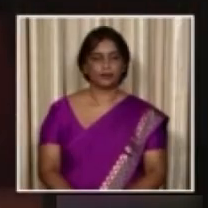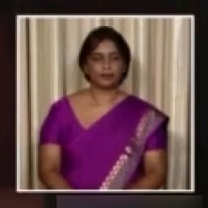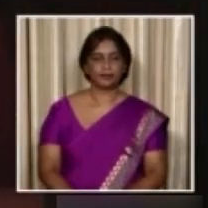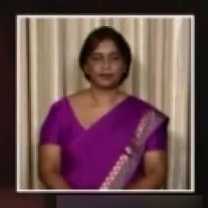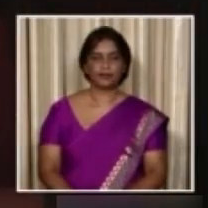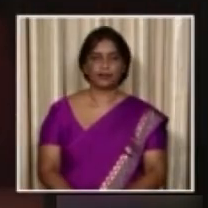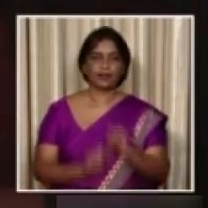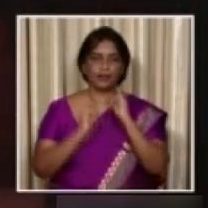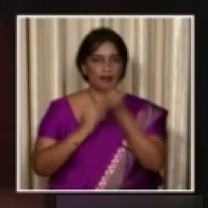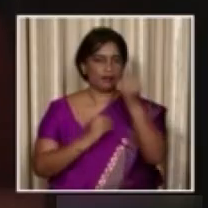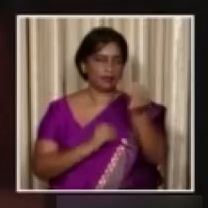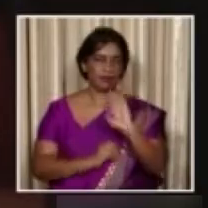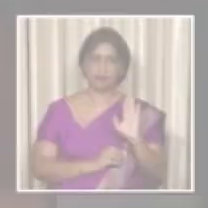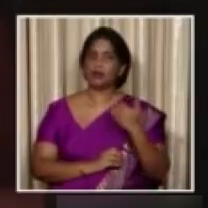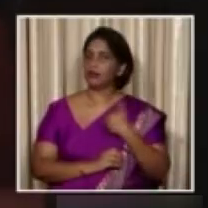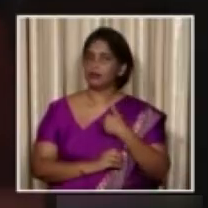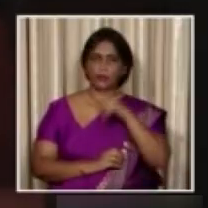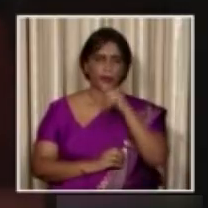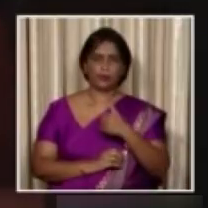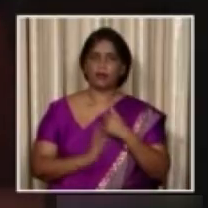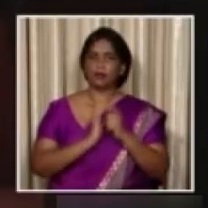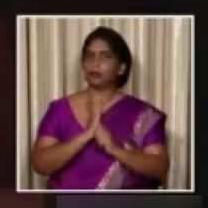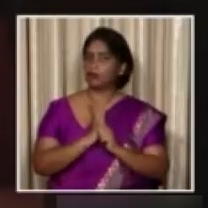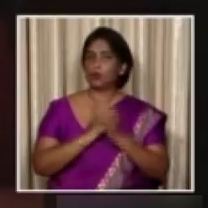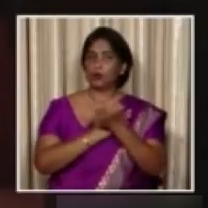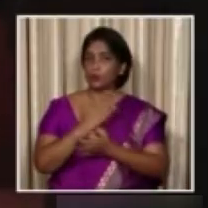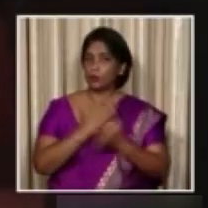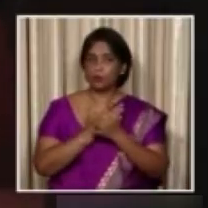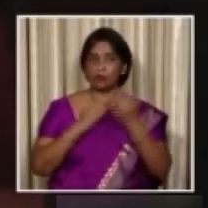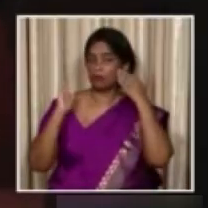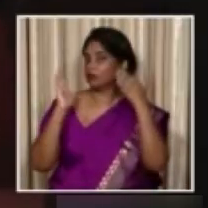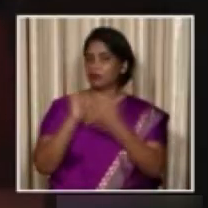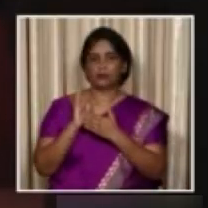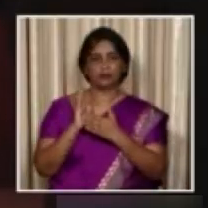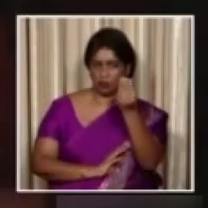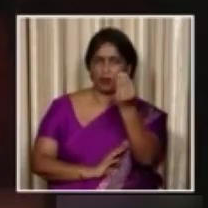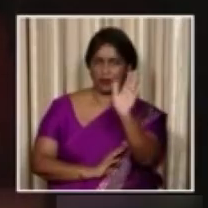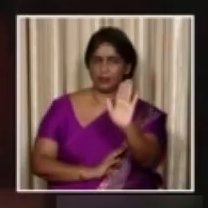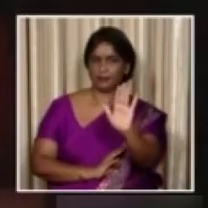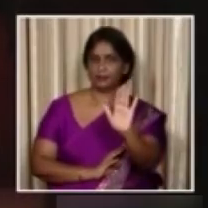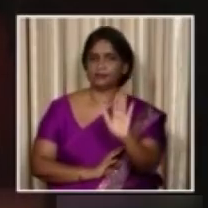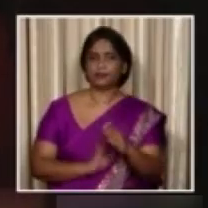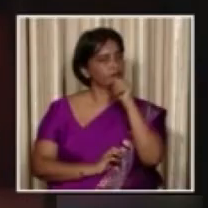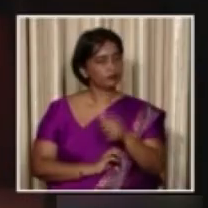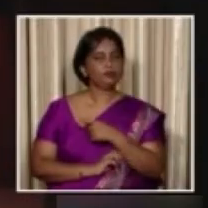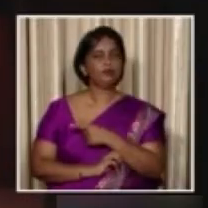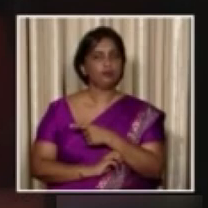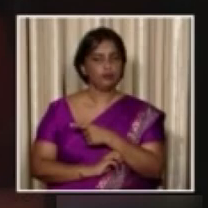වැරදි අර්ථකථනයක් දෙන්න එපා. මේ අපි කිසිවෙක් පාතාලය කුඩුකාරයෝ වෙනුවෙන් කවදාවත් පෙනී හිටලත් නෑ. මිනුවන්ගොඩ